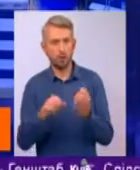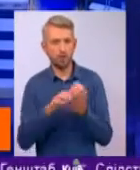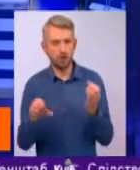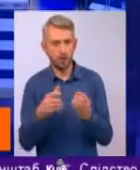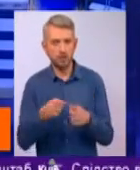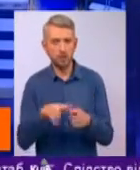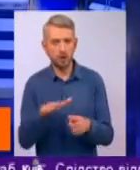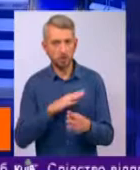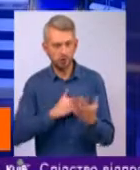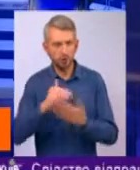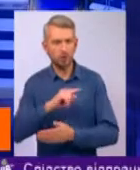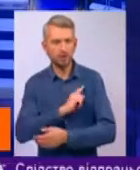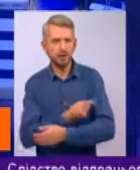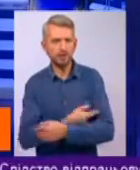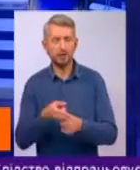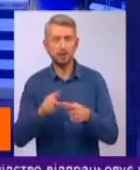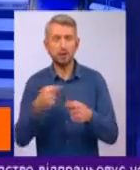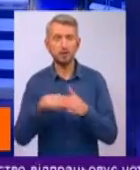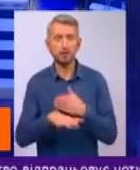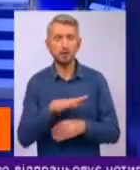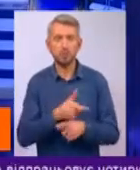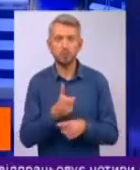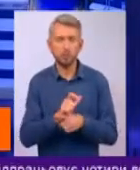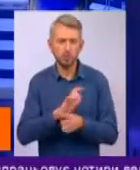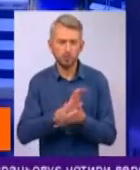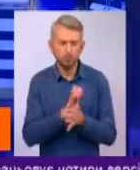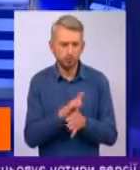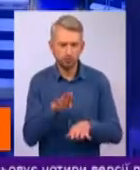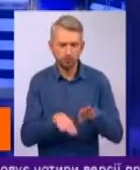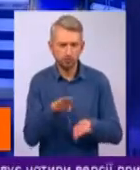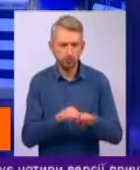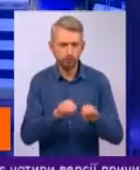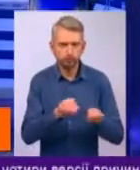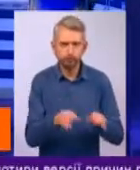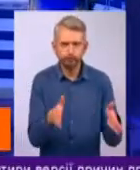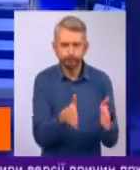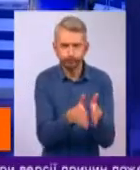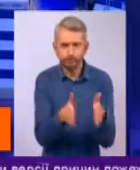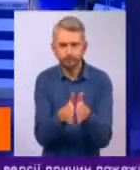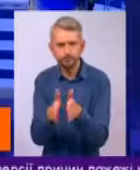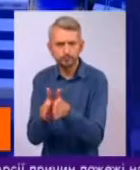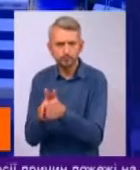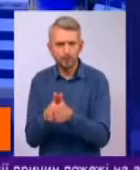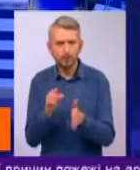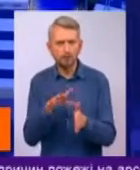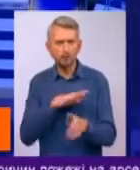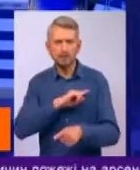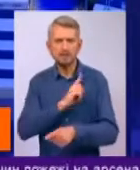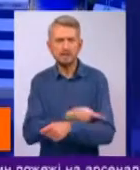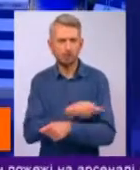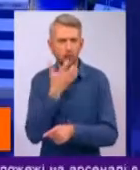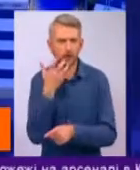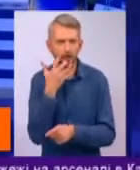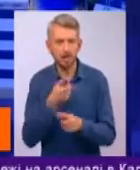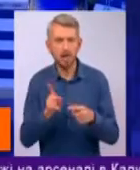Це досить висока інтенсивність. Це означає, що вони були дуже щільно складені, вони були досить однорідні і сильно розігріті. Да? Тобто